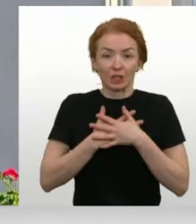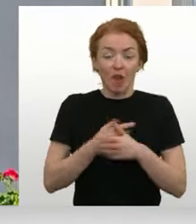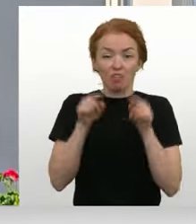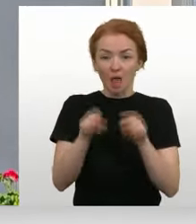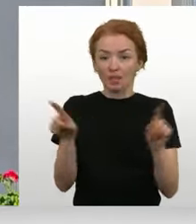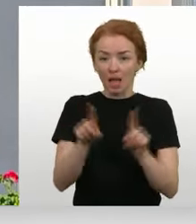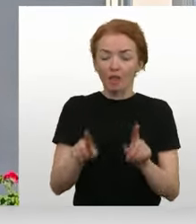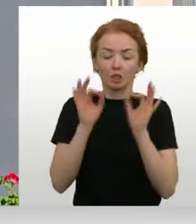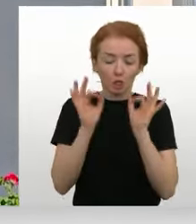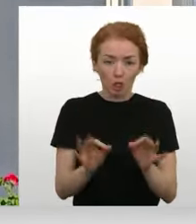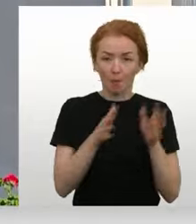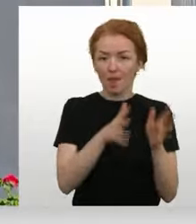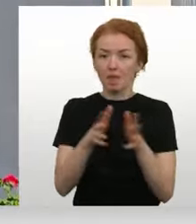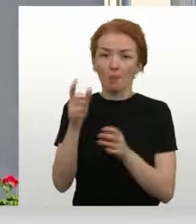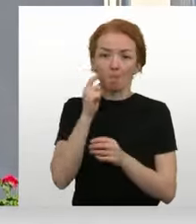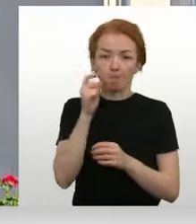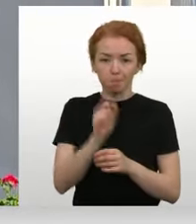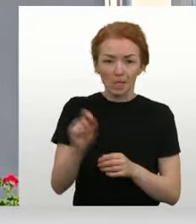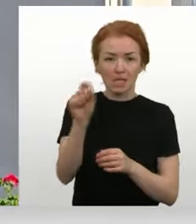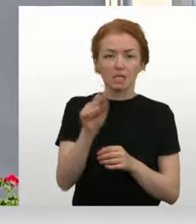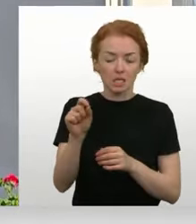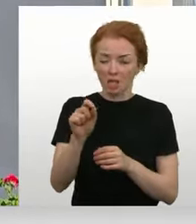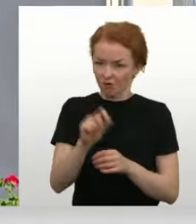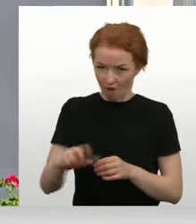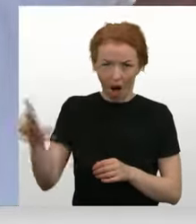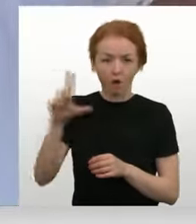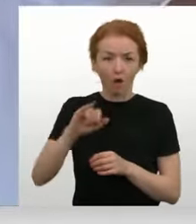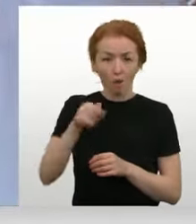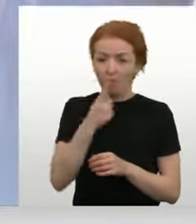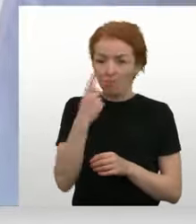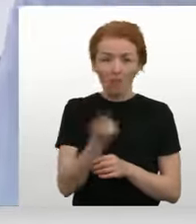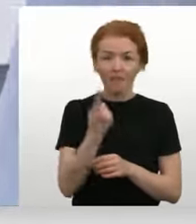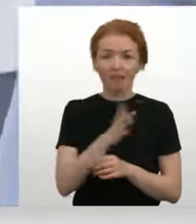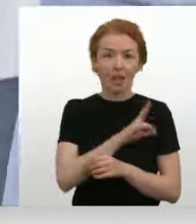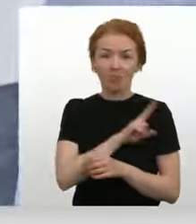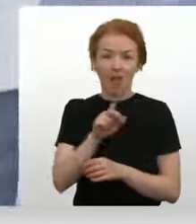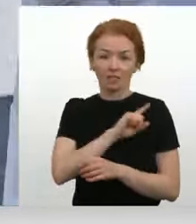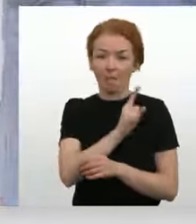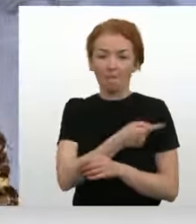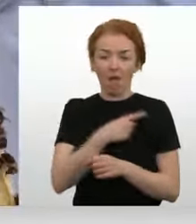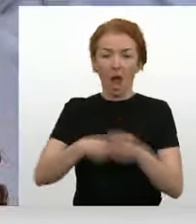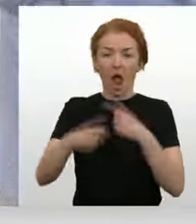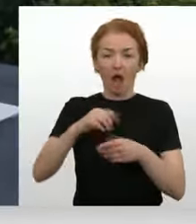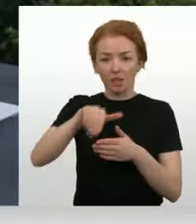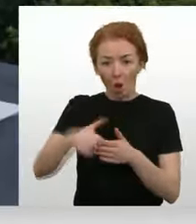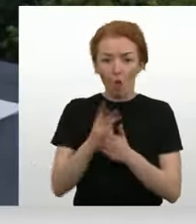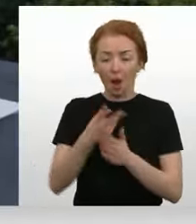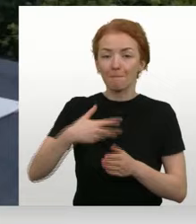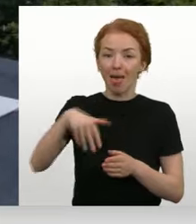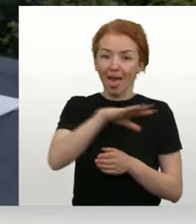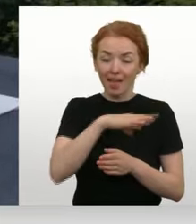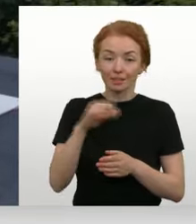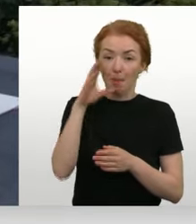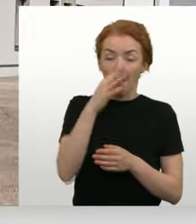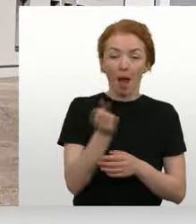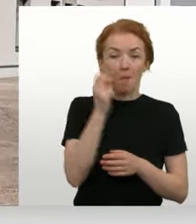lietas tiešām ietekmē šīs bites drastiskāk, jo neviens viņas nespēja tādā veidā atjaunot, kā mēs to spējam ar medus bitēm, ar